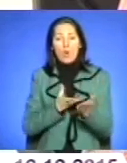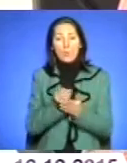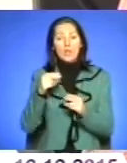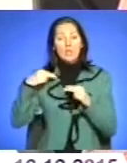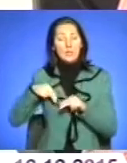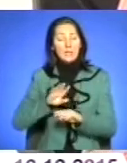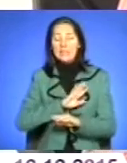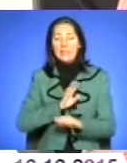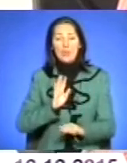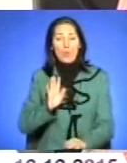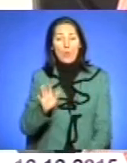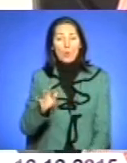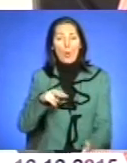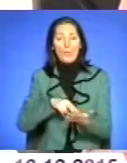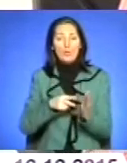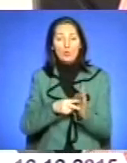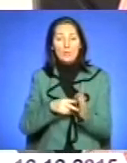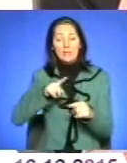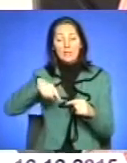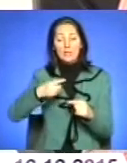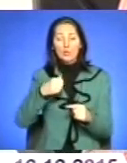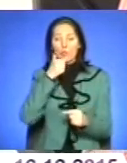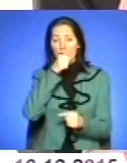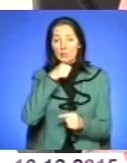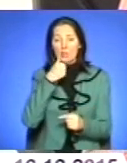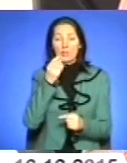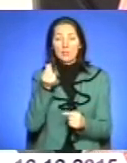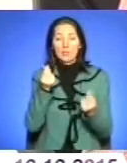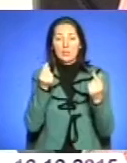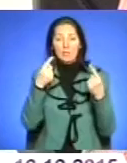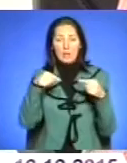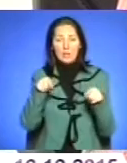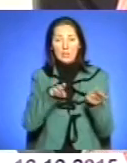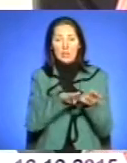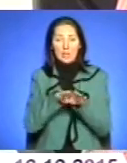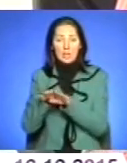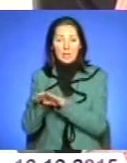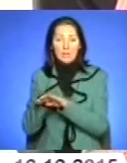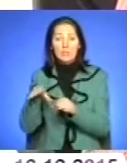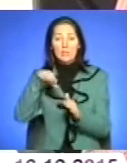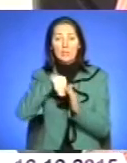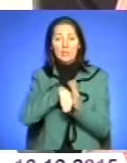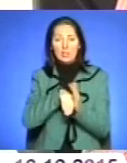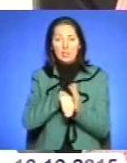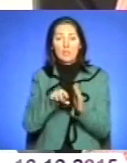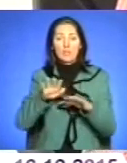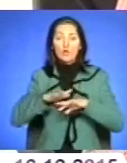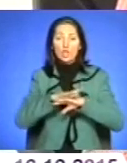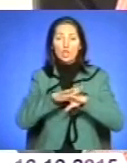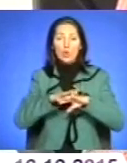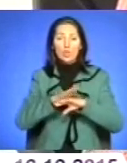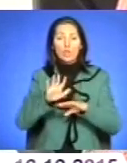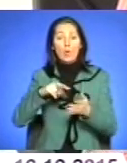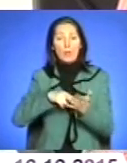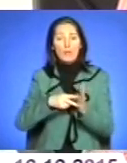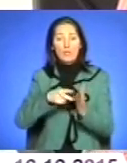не відбувалося. Планується на наступний рік інфляція, рівень закладається в розрахунки, в